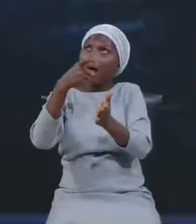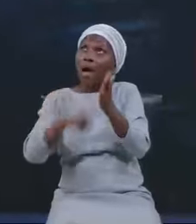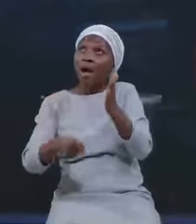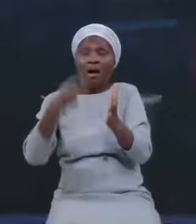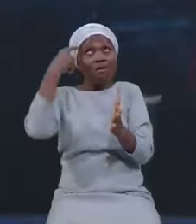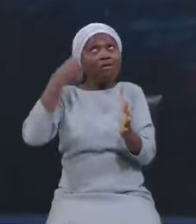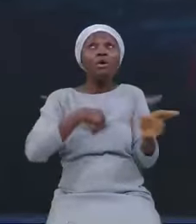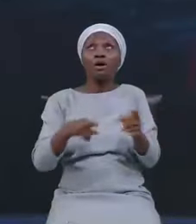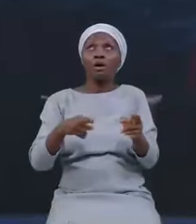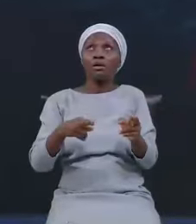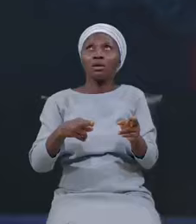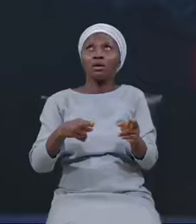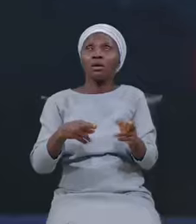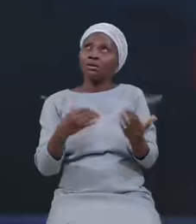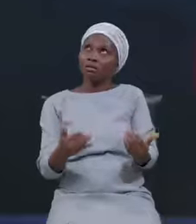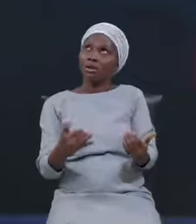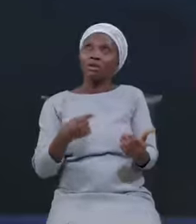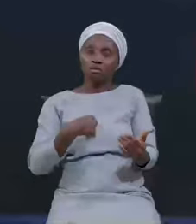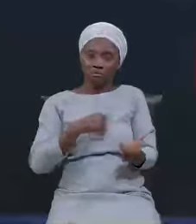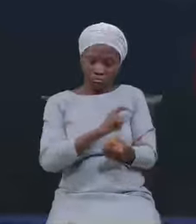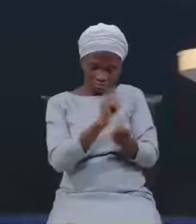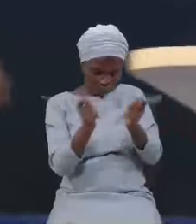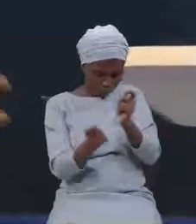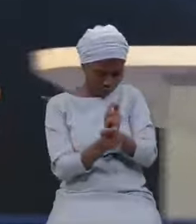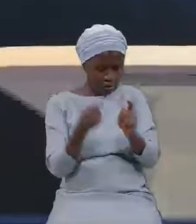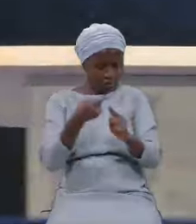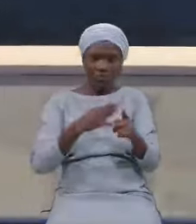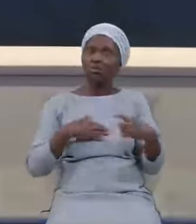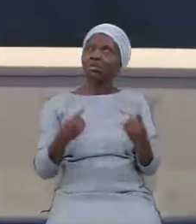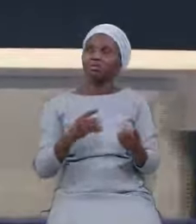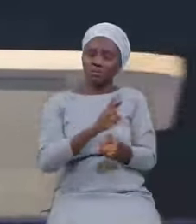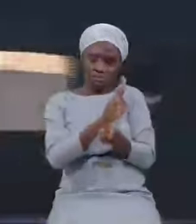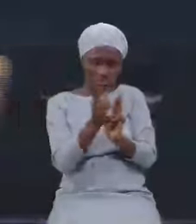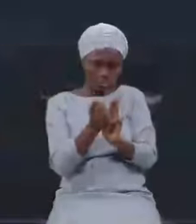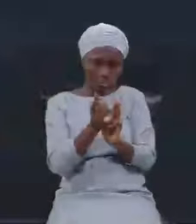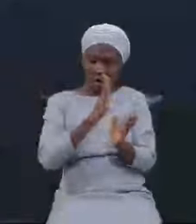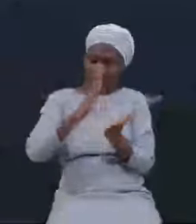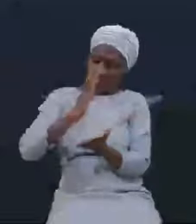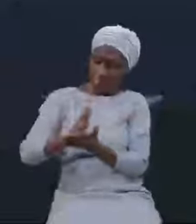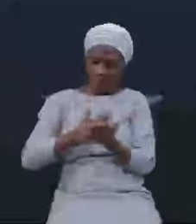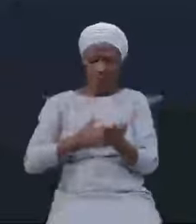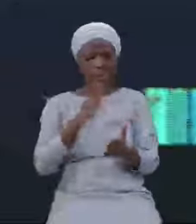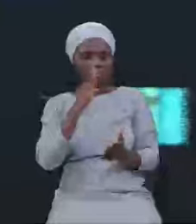me détourne du mal. Je viens à toi. »